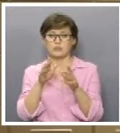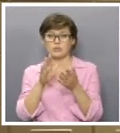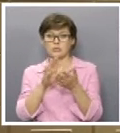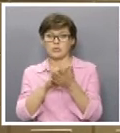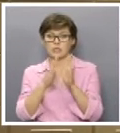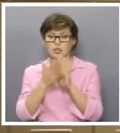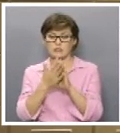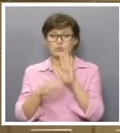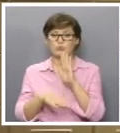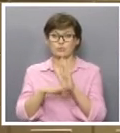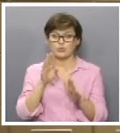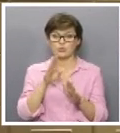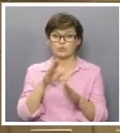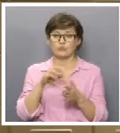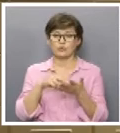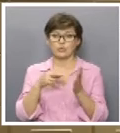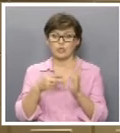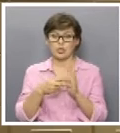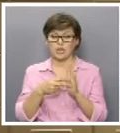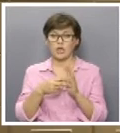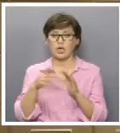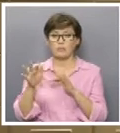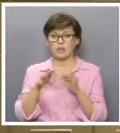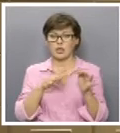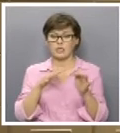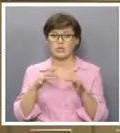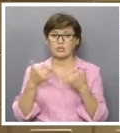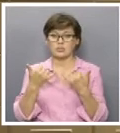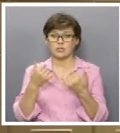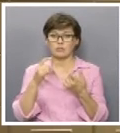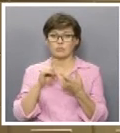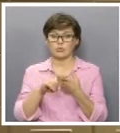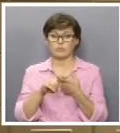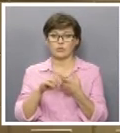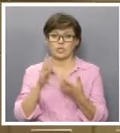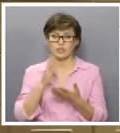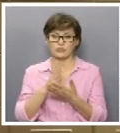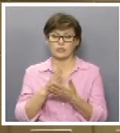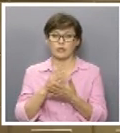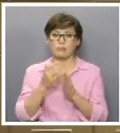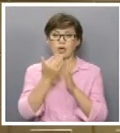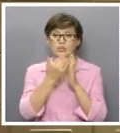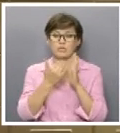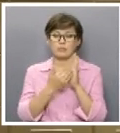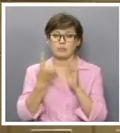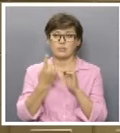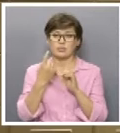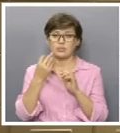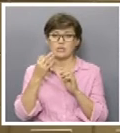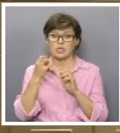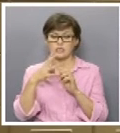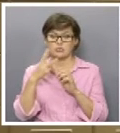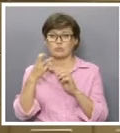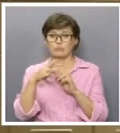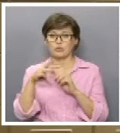жақсарту жөніндегі іс-шаралардың кешені жоспар аясына тағайындалып отыр. Бағдарламаның бірінші транш сомасы